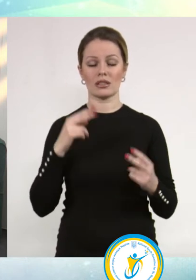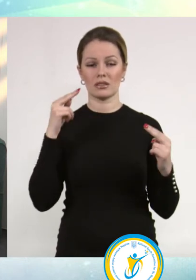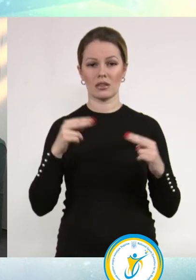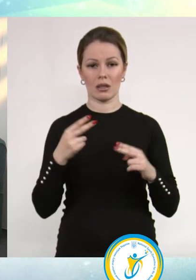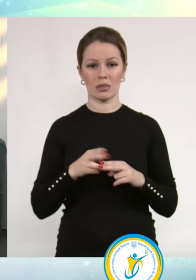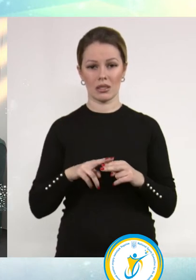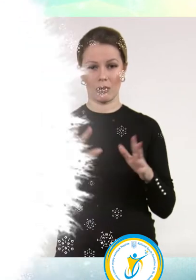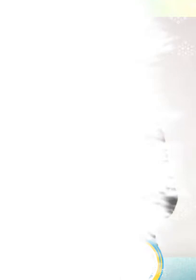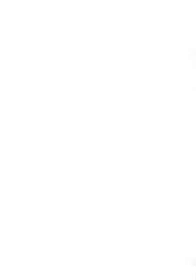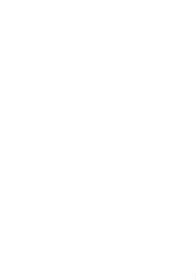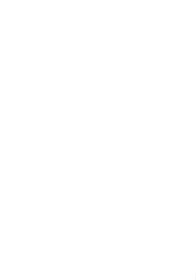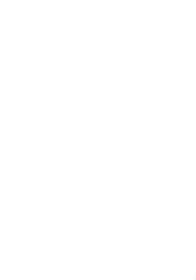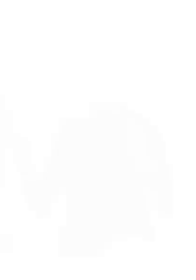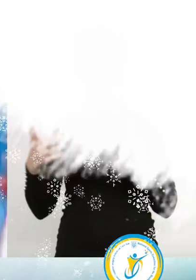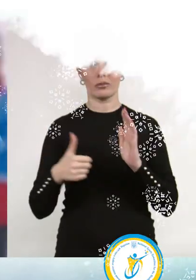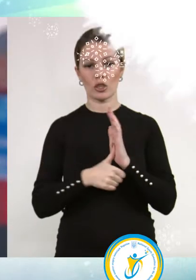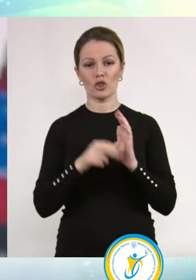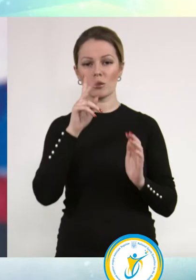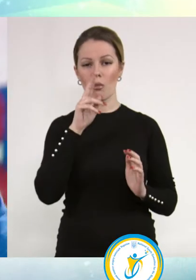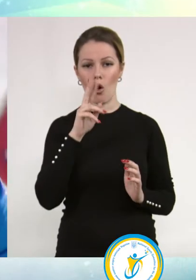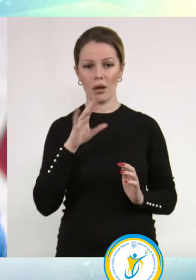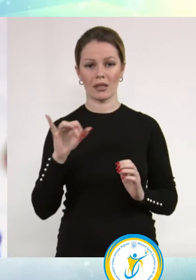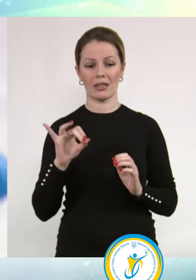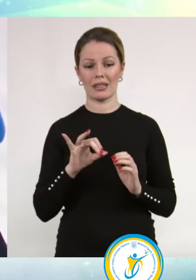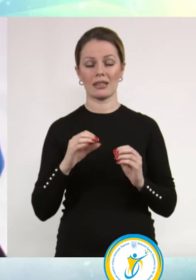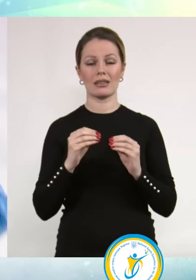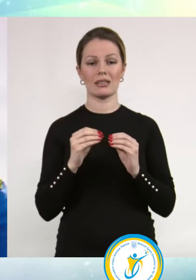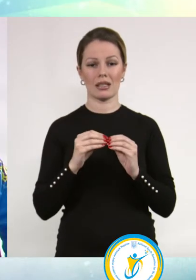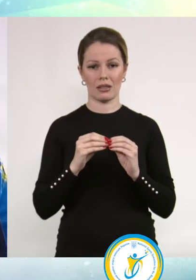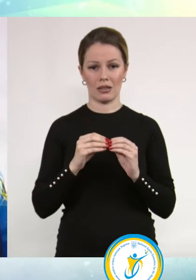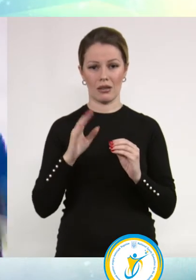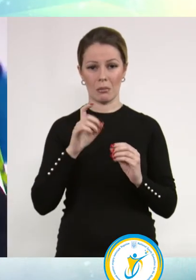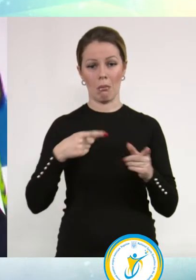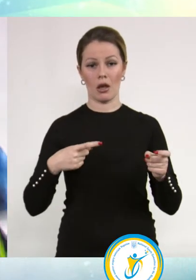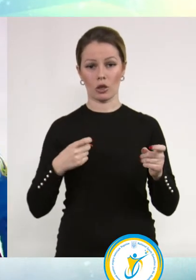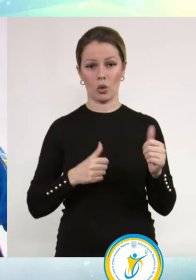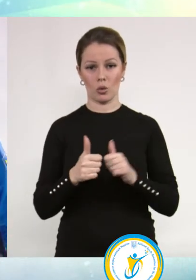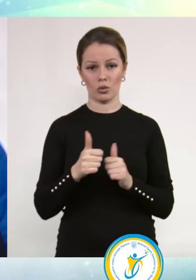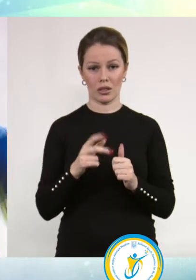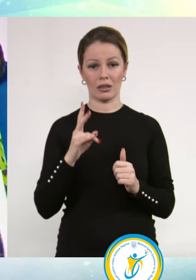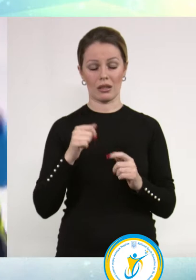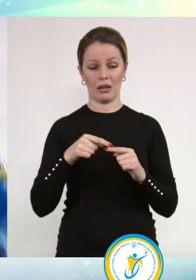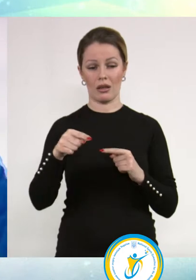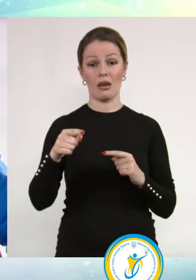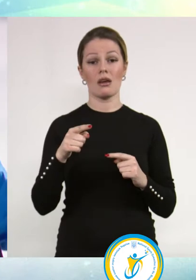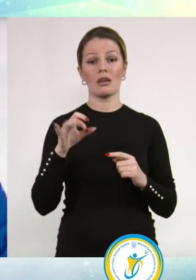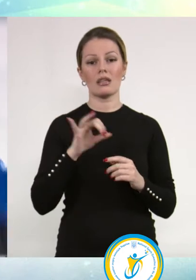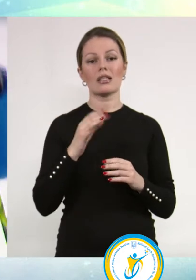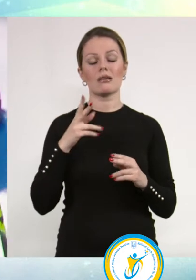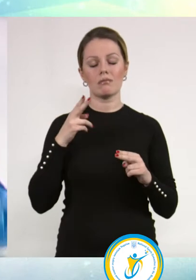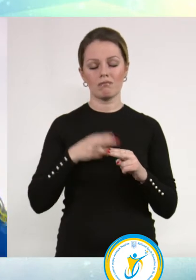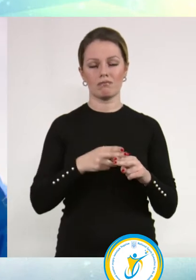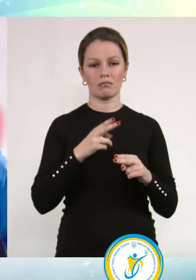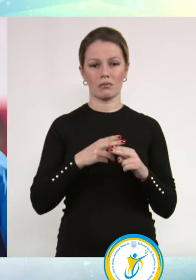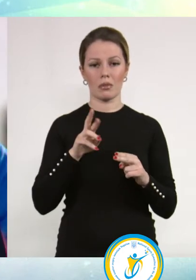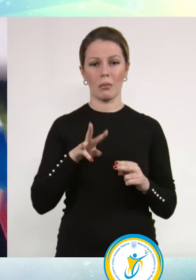свідками цієї гонки. 6 промахів і 10-те місце у біатлоні на 7,5 кілометрів. З таким негативним